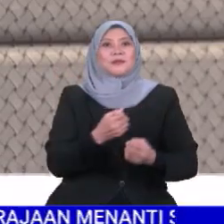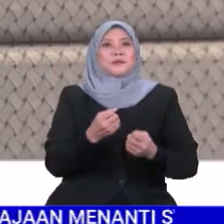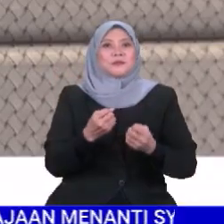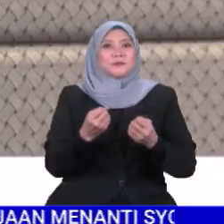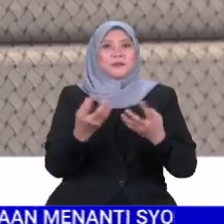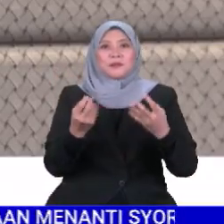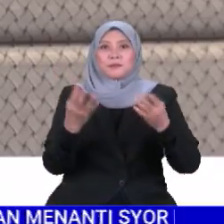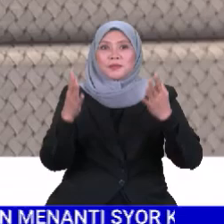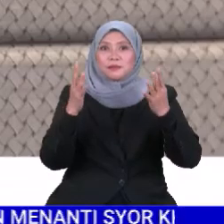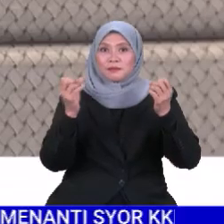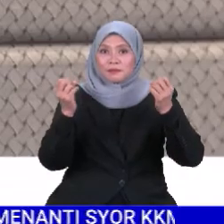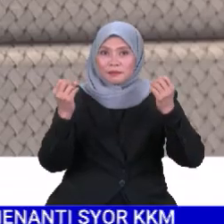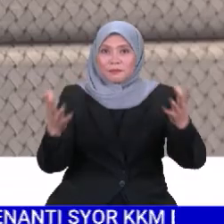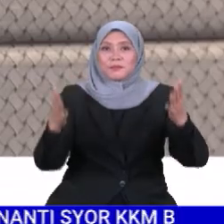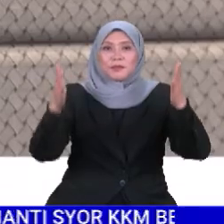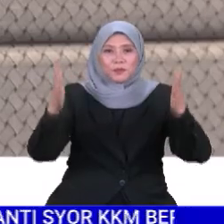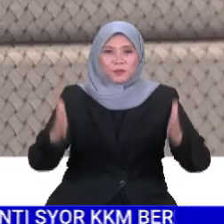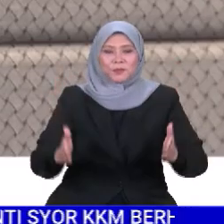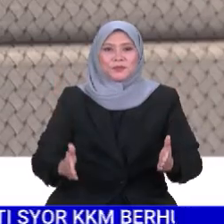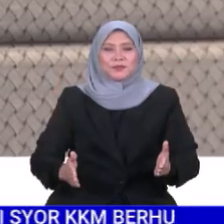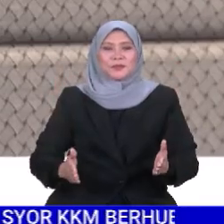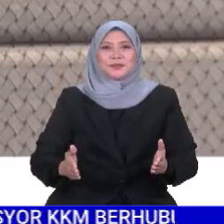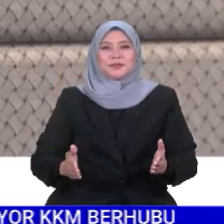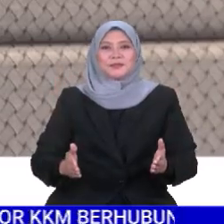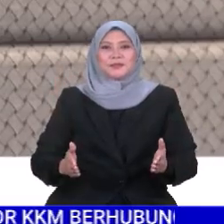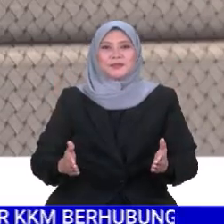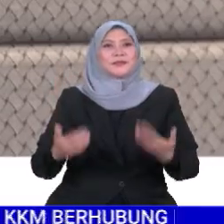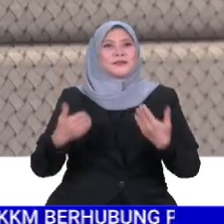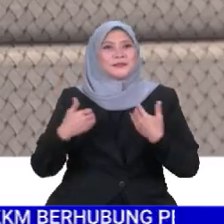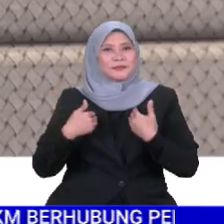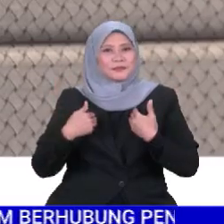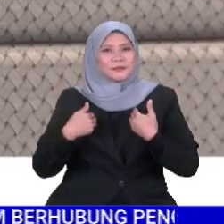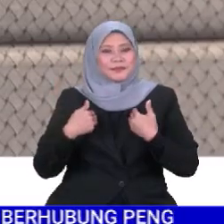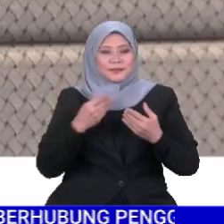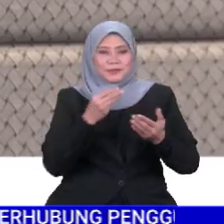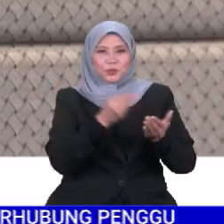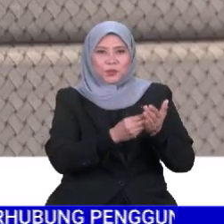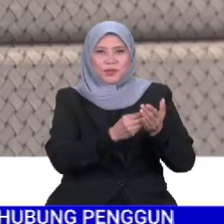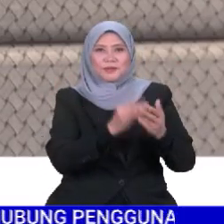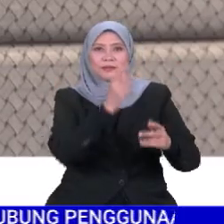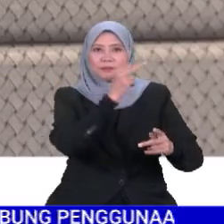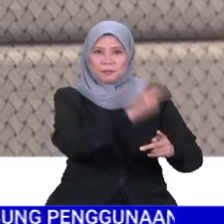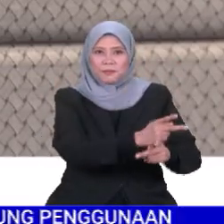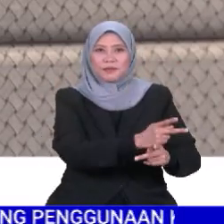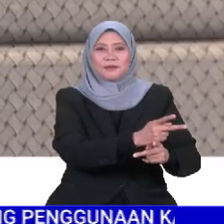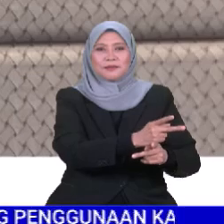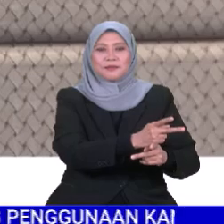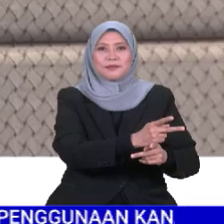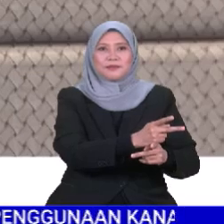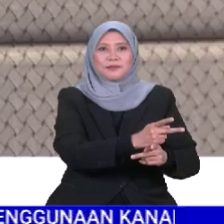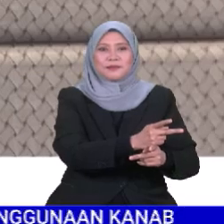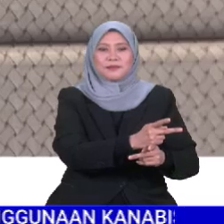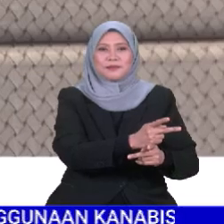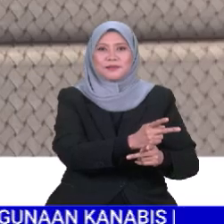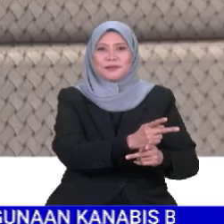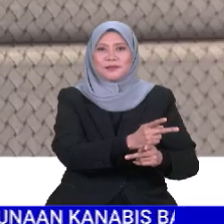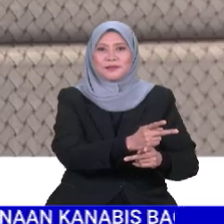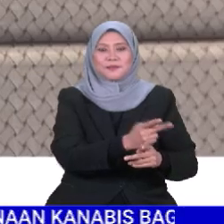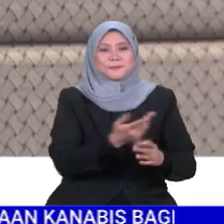ramai rakyat kita ada sedikitlah simpanan. Jadi apa yang kita mampu